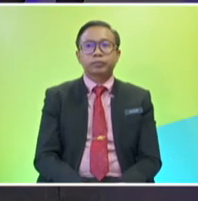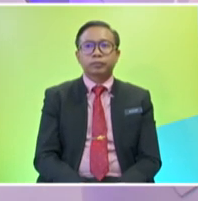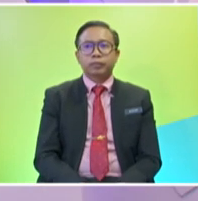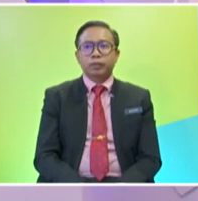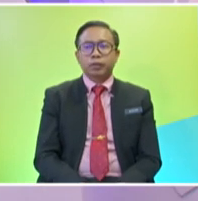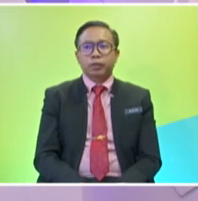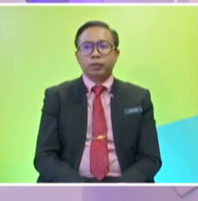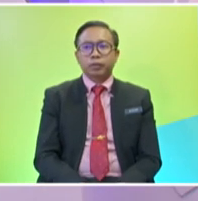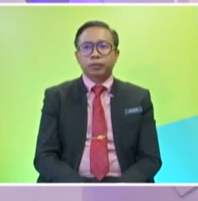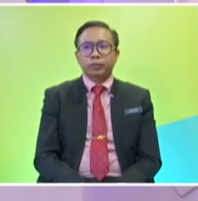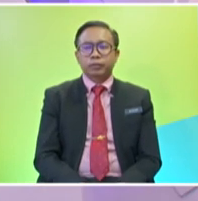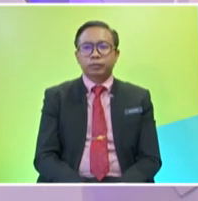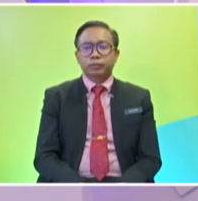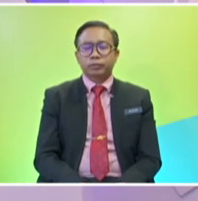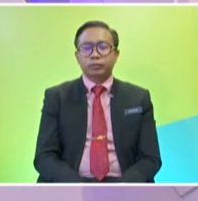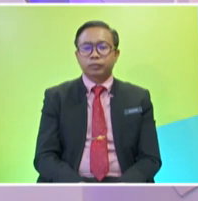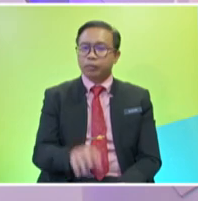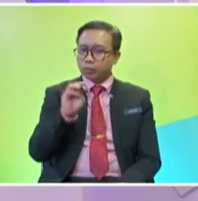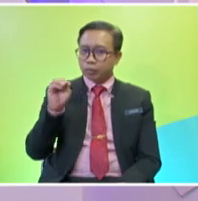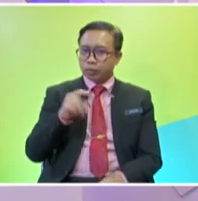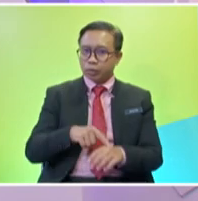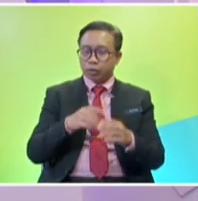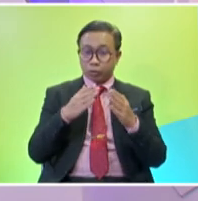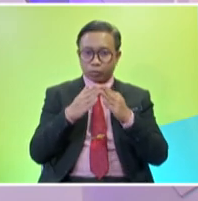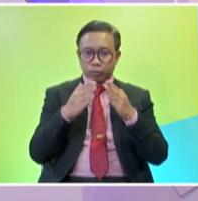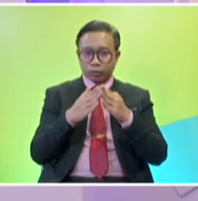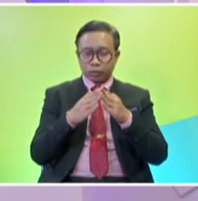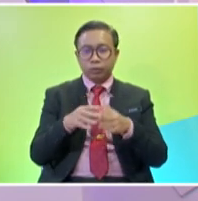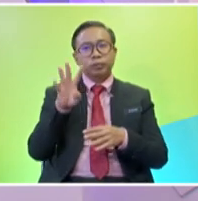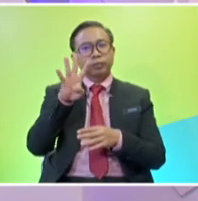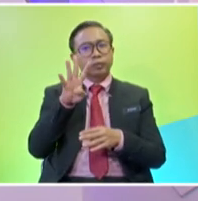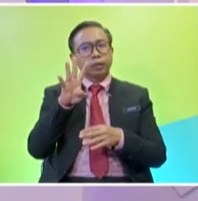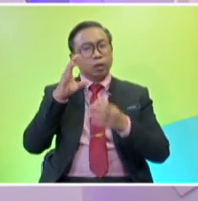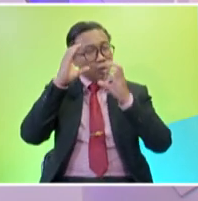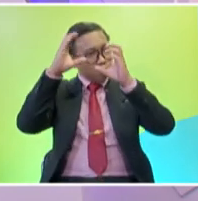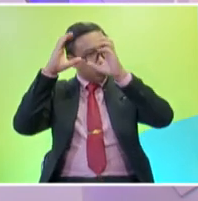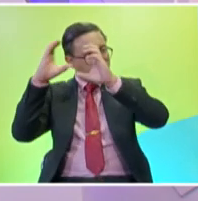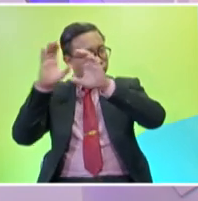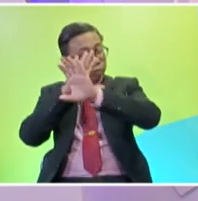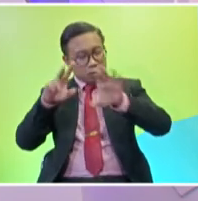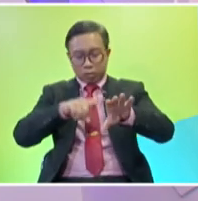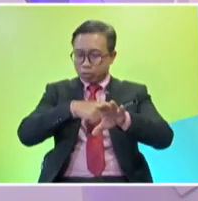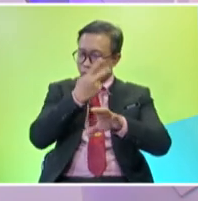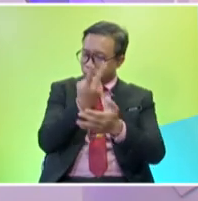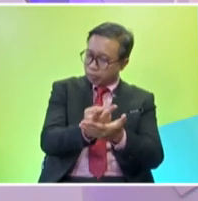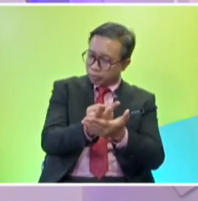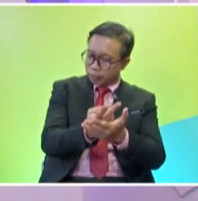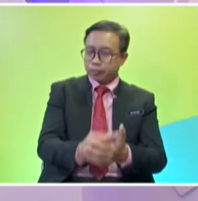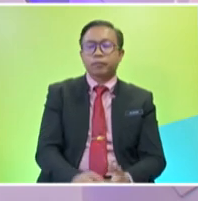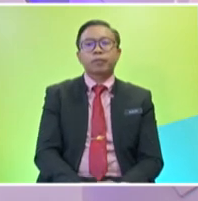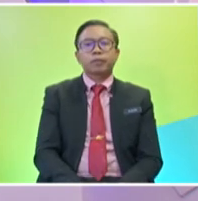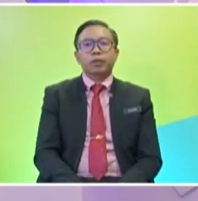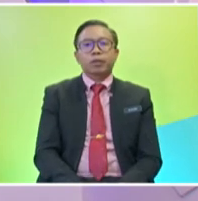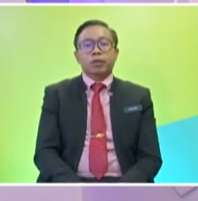konifer dan juga murid di rumah walaupun 4 musim tapi dia tak gugur walaupun musim